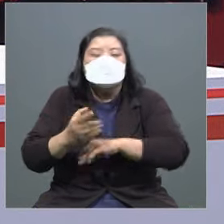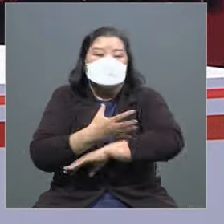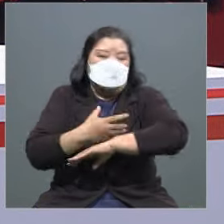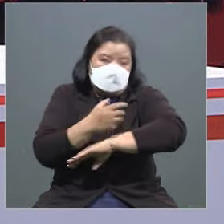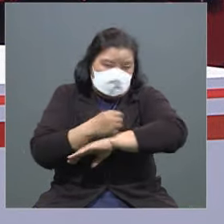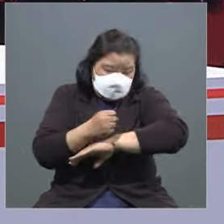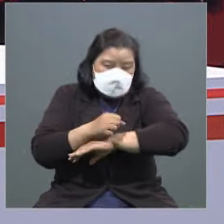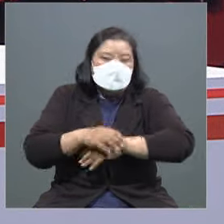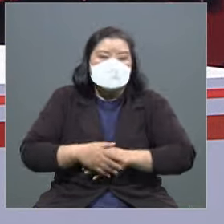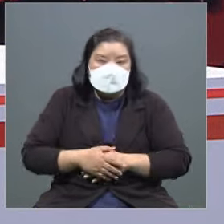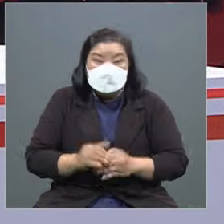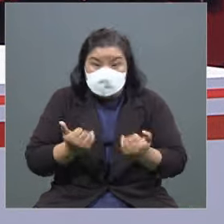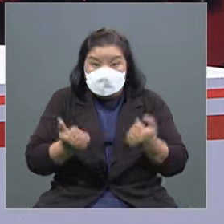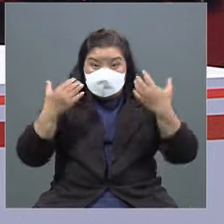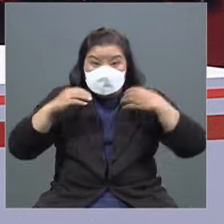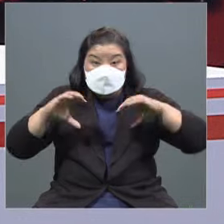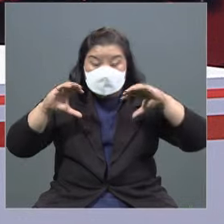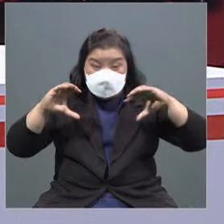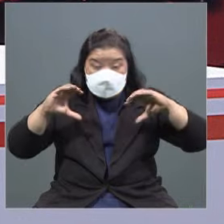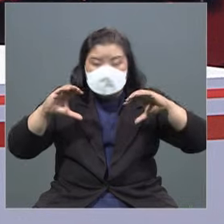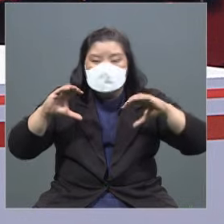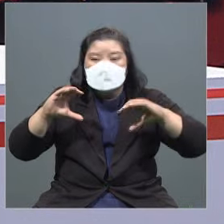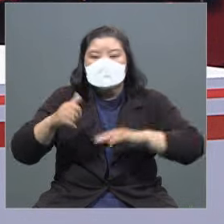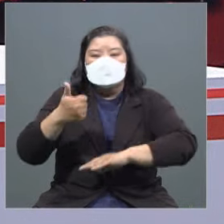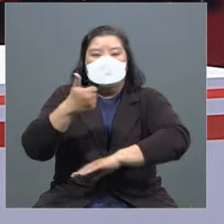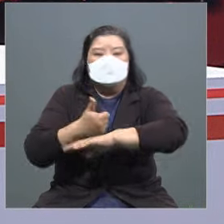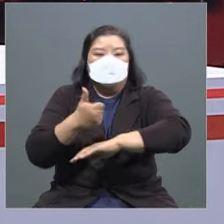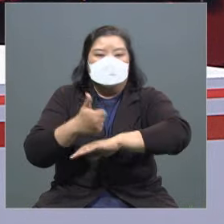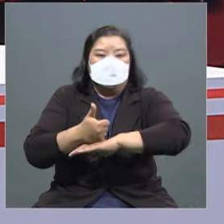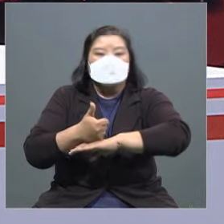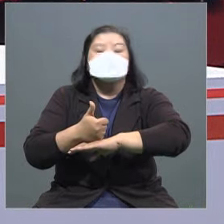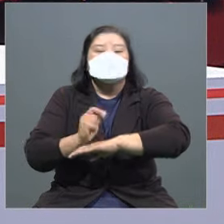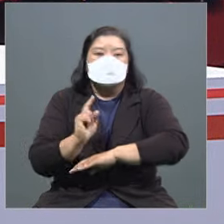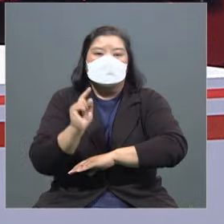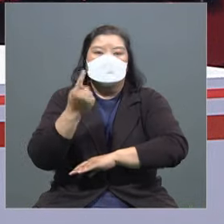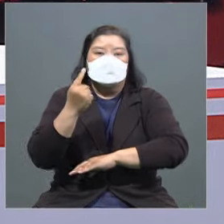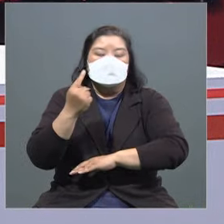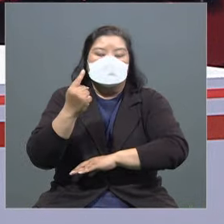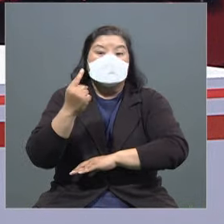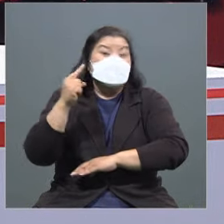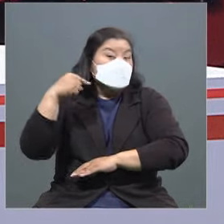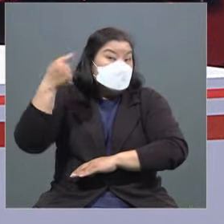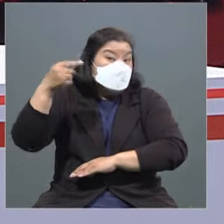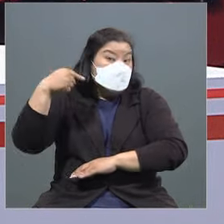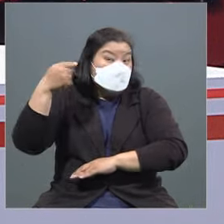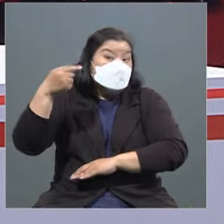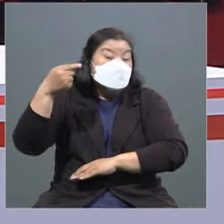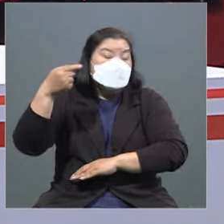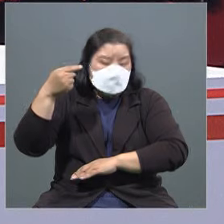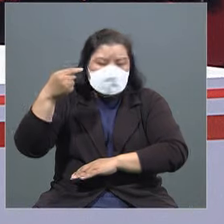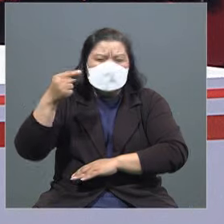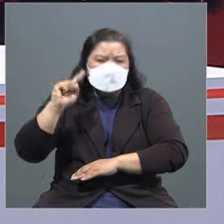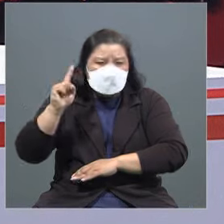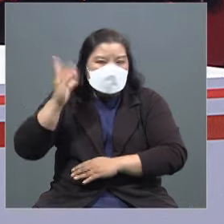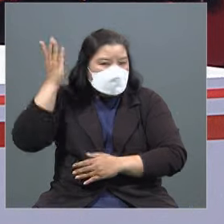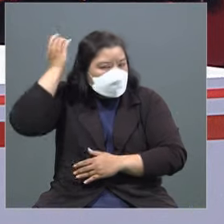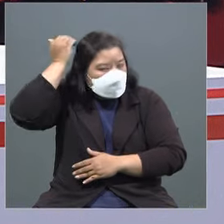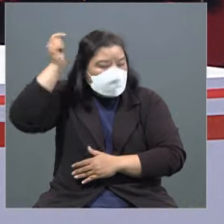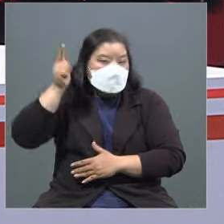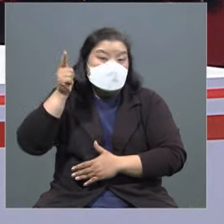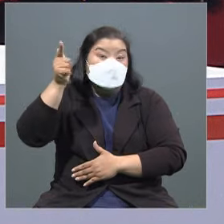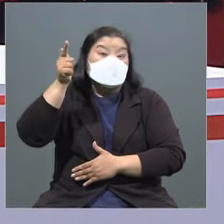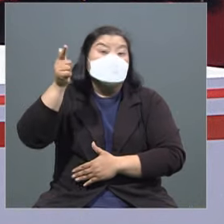นะฮะว่าทิศทางของรัฐบาลภายใต้การนำของนายกรัฐมนตรีท่านใหม่นะคุณแพทองธาเนี่ยจะเป็นไปในทิศทางไหนนะฮะวันนี้เรามีอีก